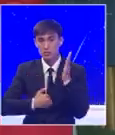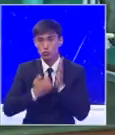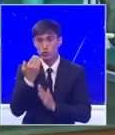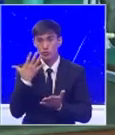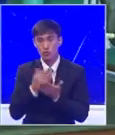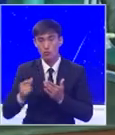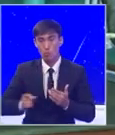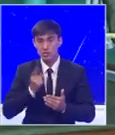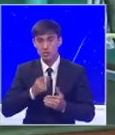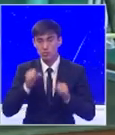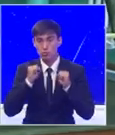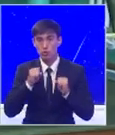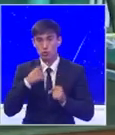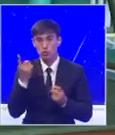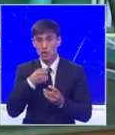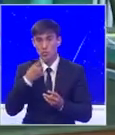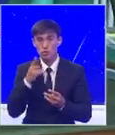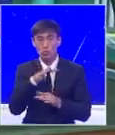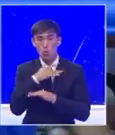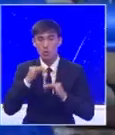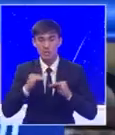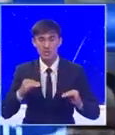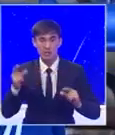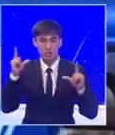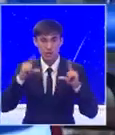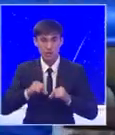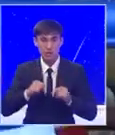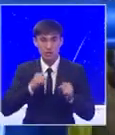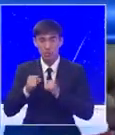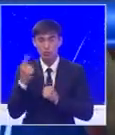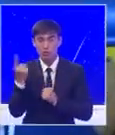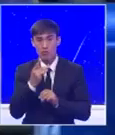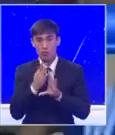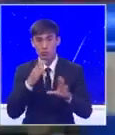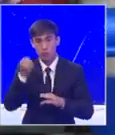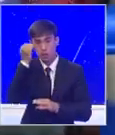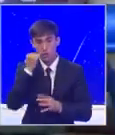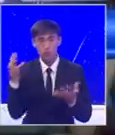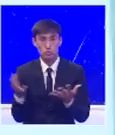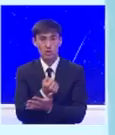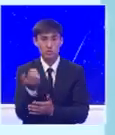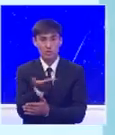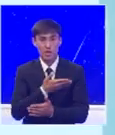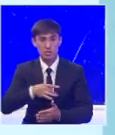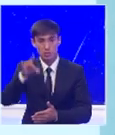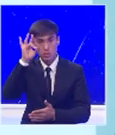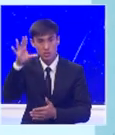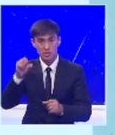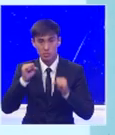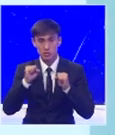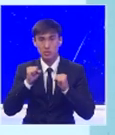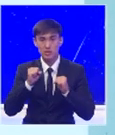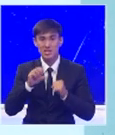мастерства в спорте. Нужно отметить, что многие ребята начали приходить в бокс в первую очередь благодаря успехам наших знаменитых